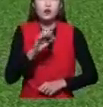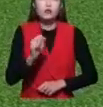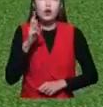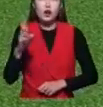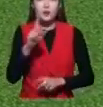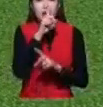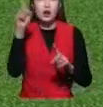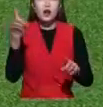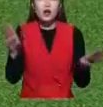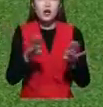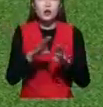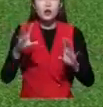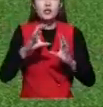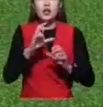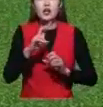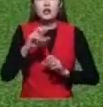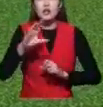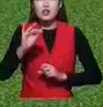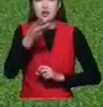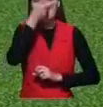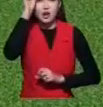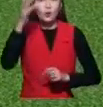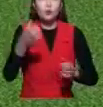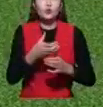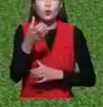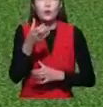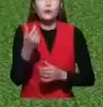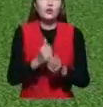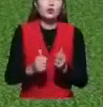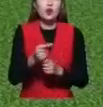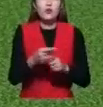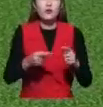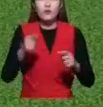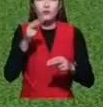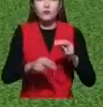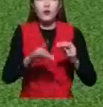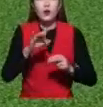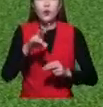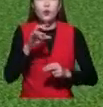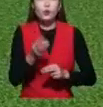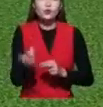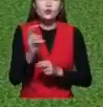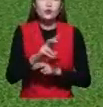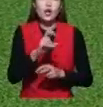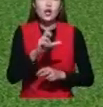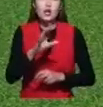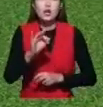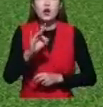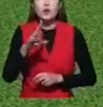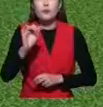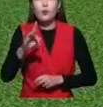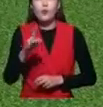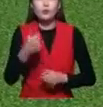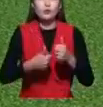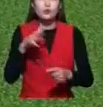ерекшеленді. Осылайша Әл-Насыр король кубогының жартылай финалына шықты. Роналдуға келетін болсақ, Әл-Насыр мен Португалия құрамасының